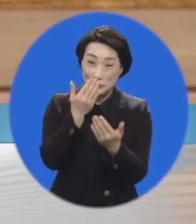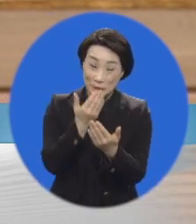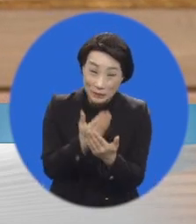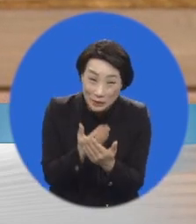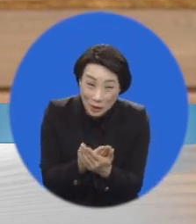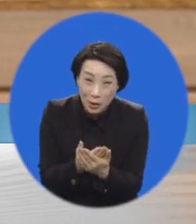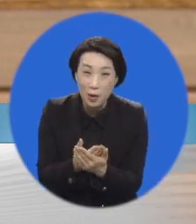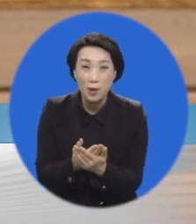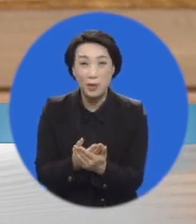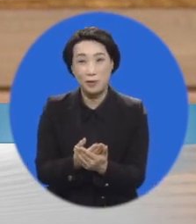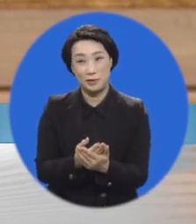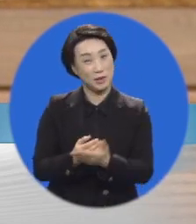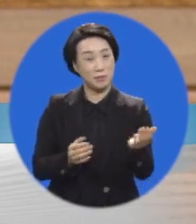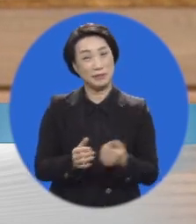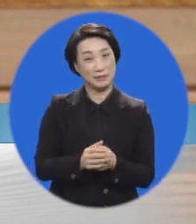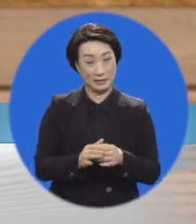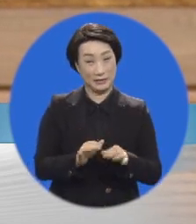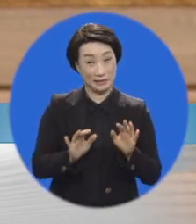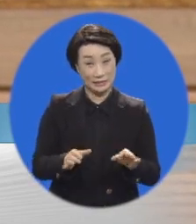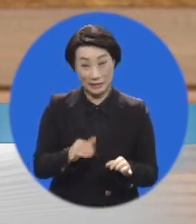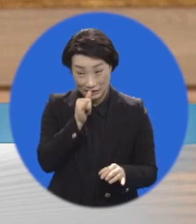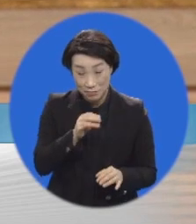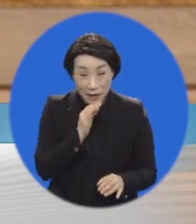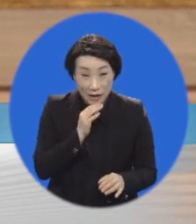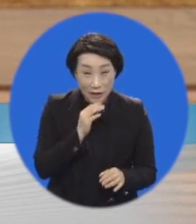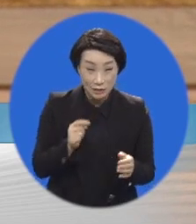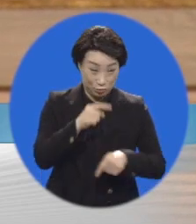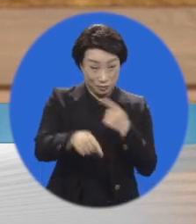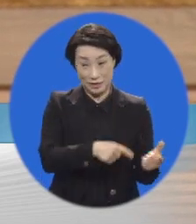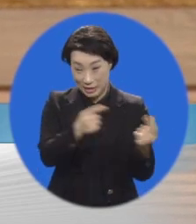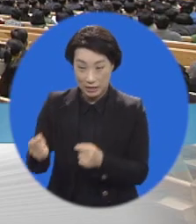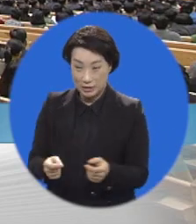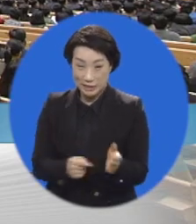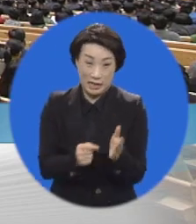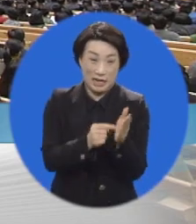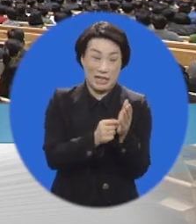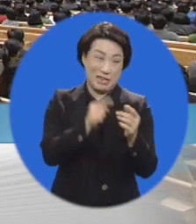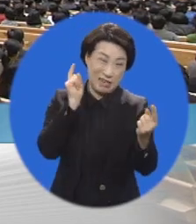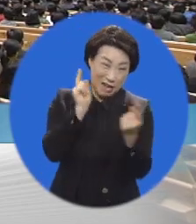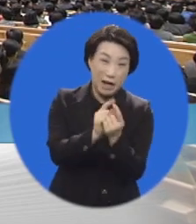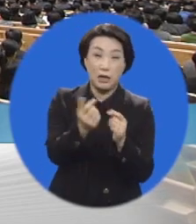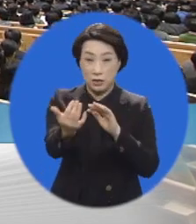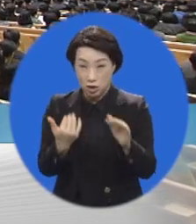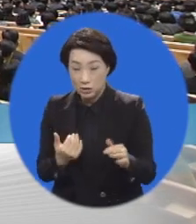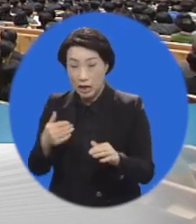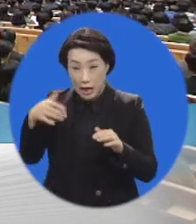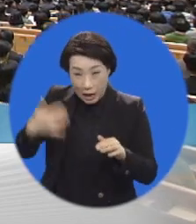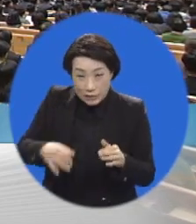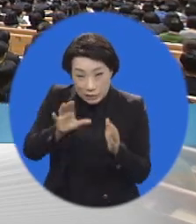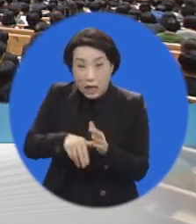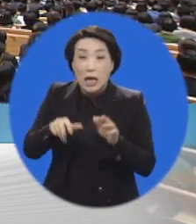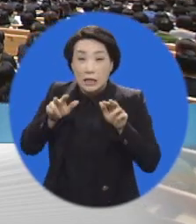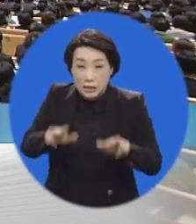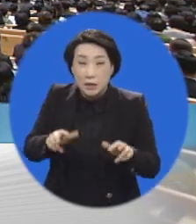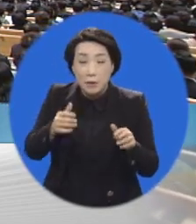주옵소서. 다시 다급하기 전에 미리 해놔야 된다. 미리. 이해되시면